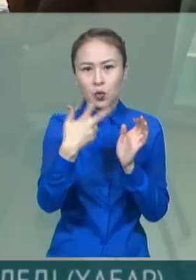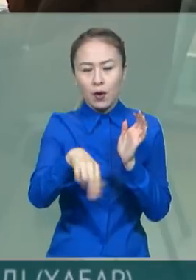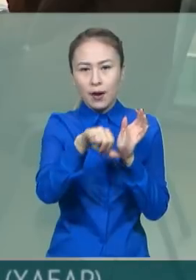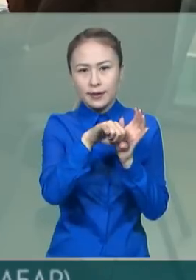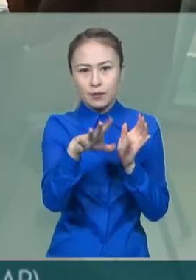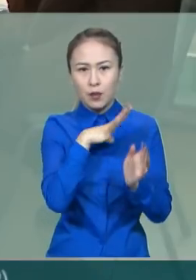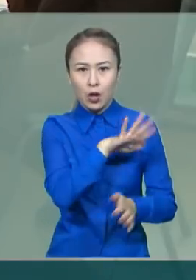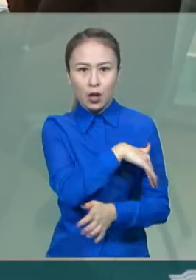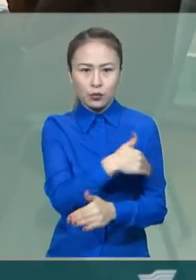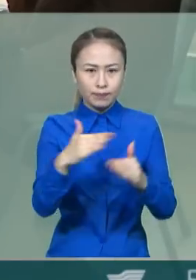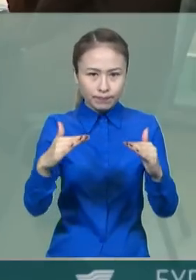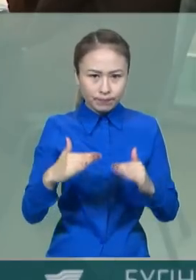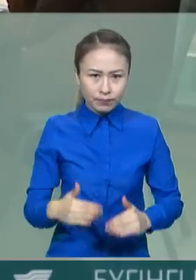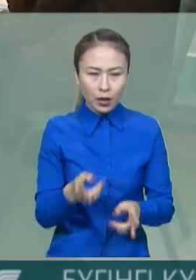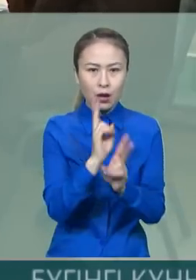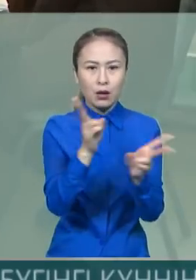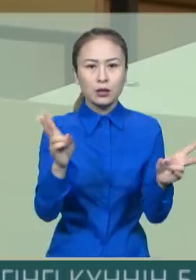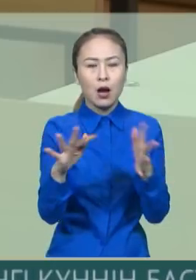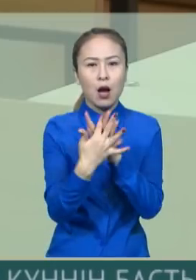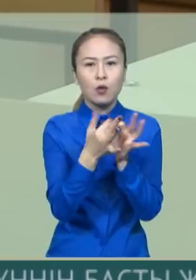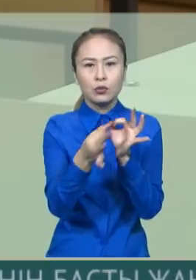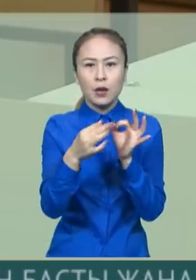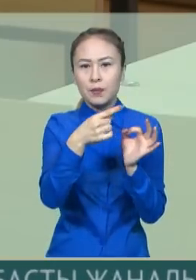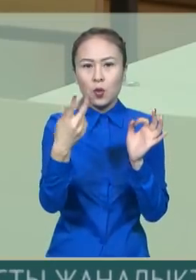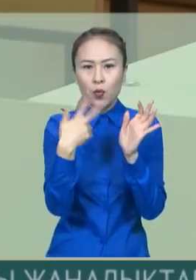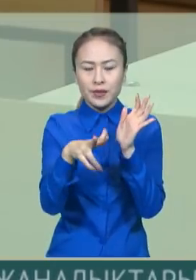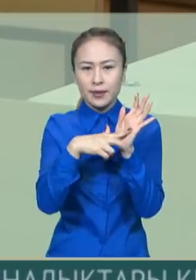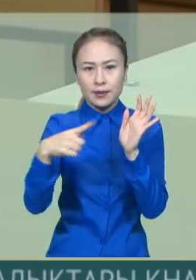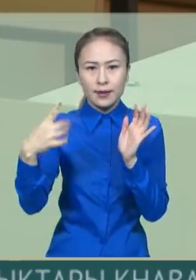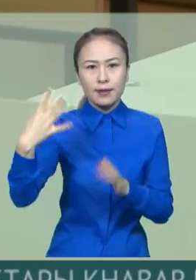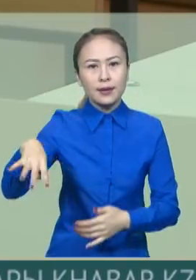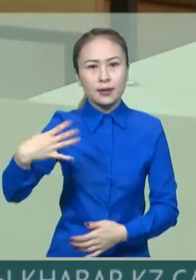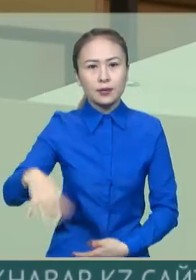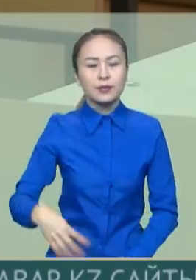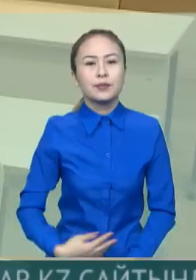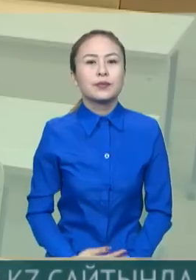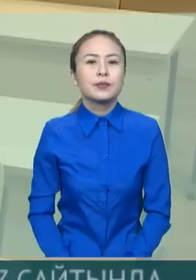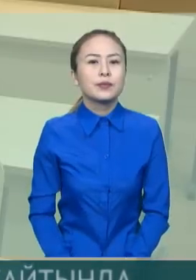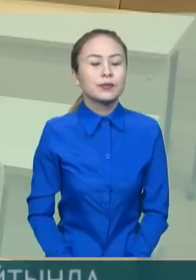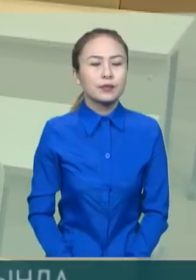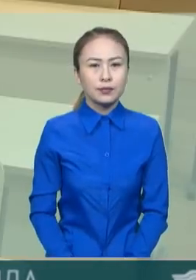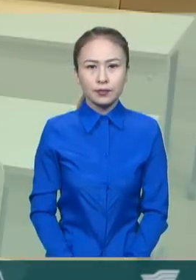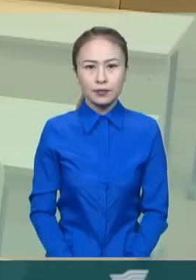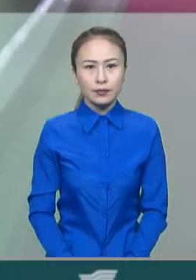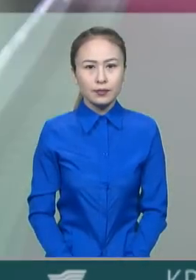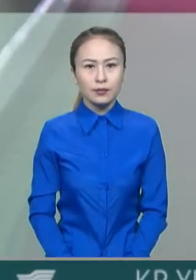36 градусқа төмендеді. Ал кейбір ауыл аймақтарда сынап бағанасы -38, -40 градусқа жеткен.